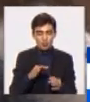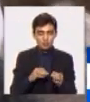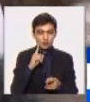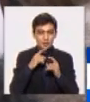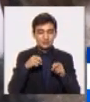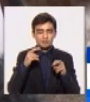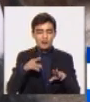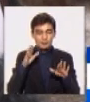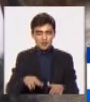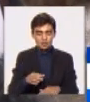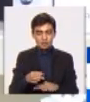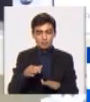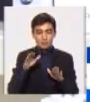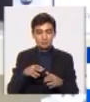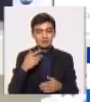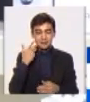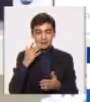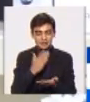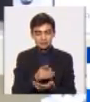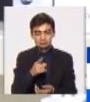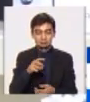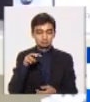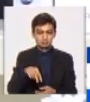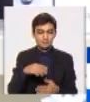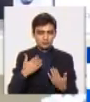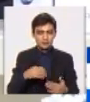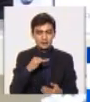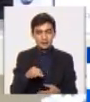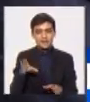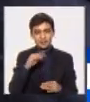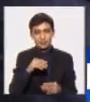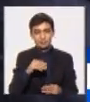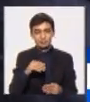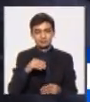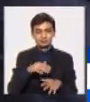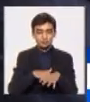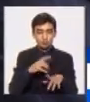проходило в специально отведенном для этого месте. Последний пункт не слишком нравится гражданским активистам.